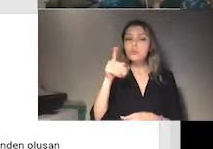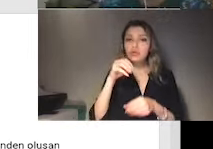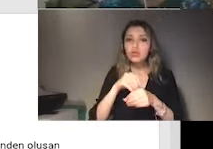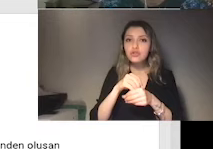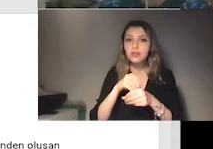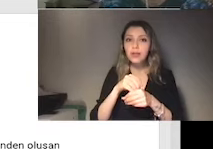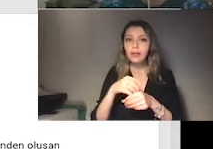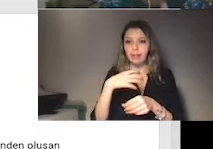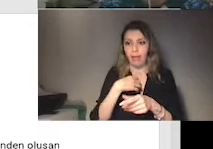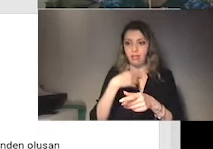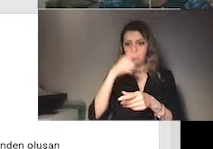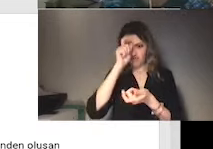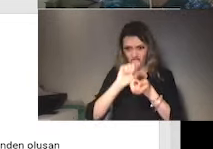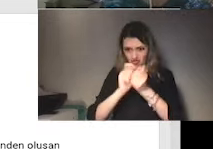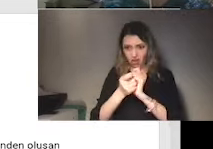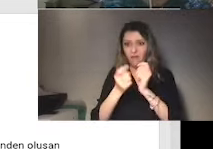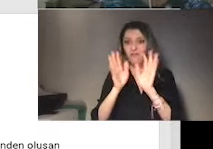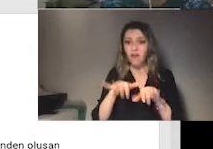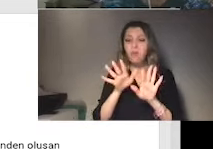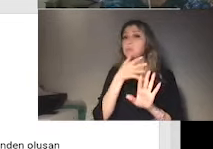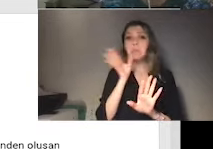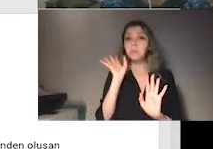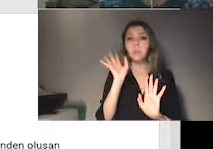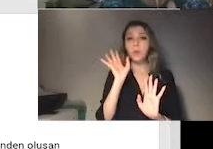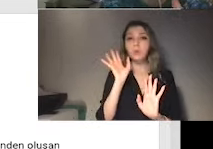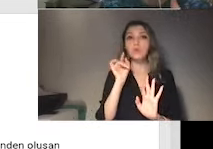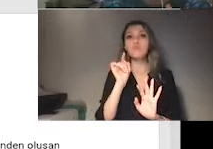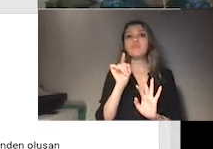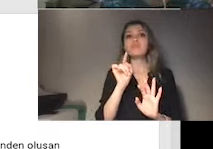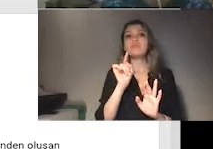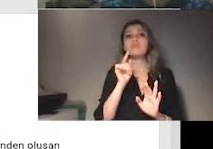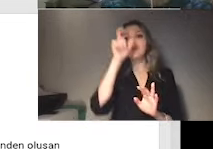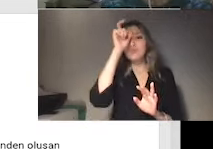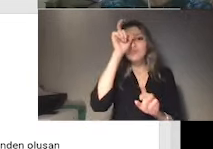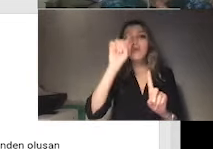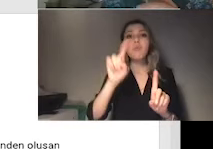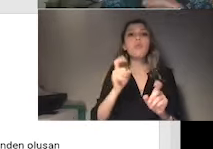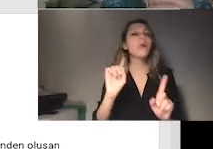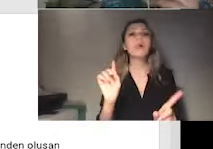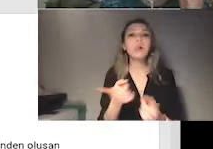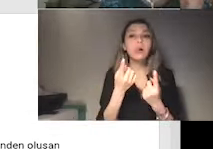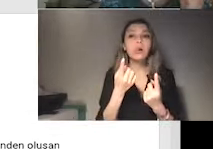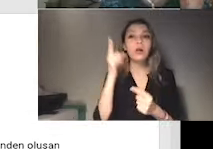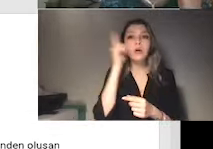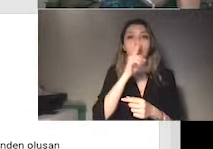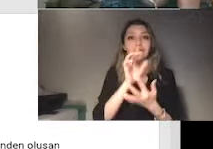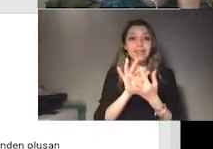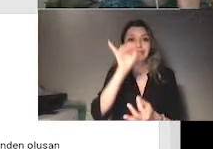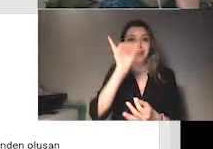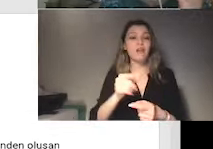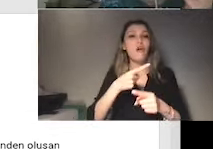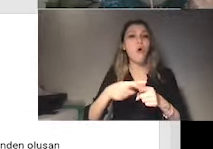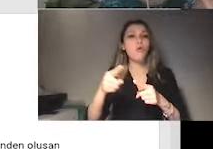ki biz bilmiyoruz bunu, bu çevreye erişemiyoruz. O yüzden de İnsan Hakları Ortak Platformu temel olarak